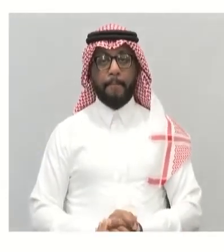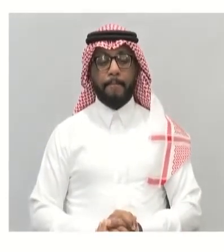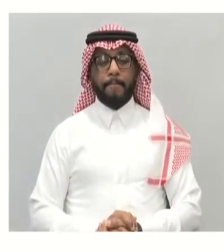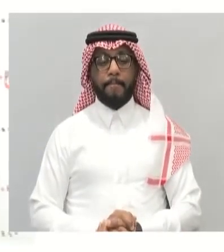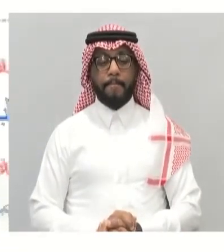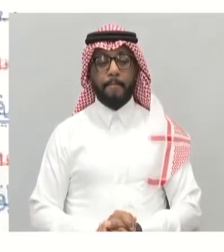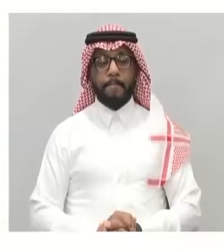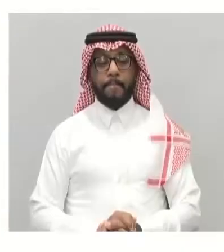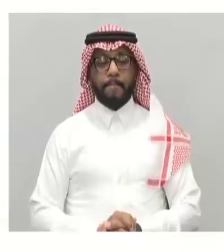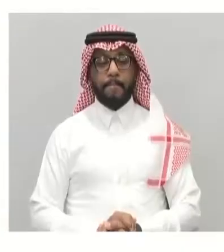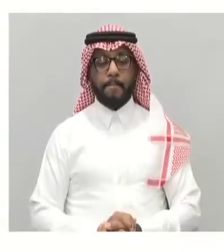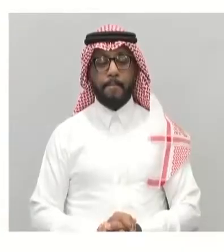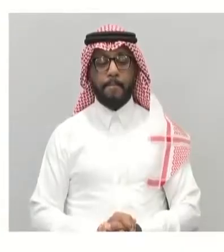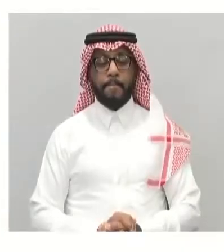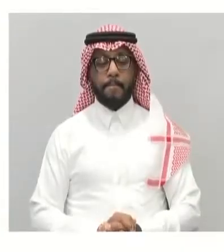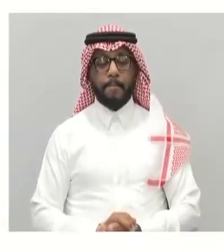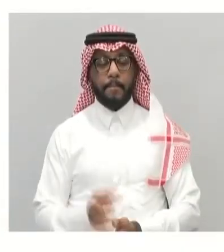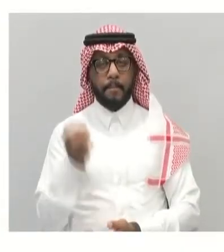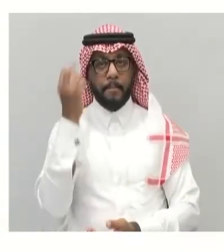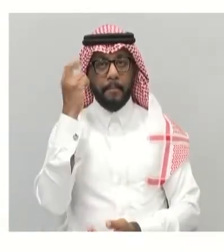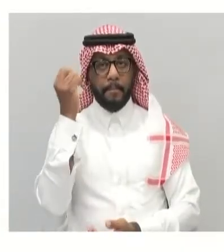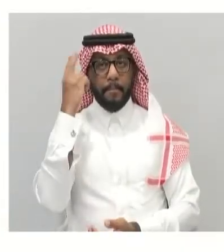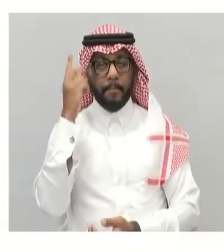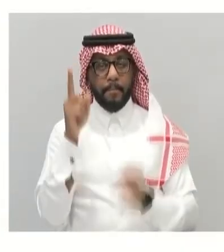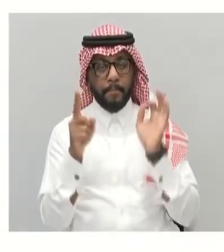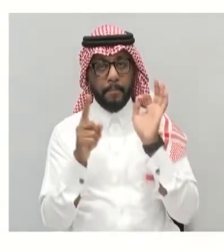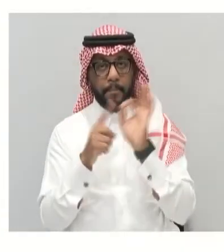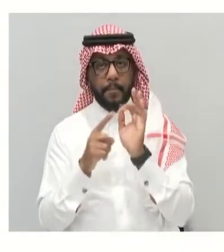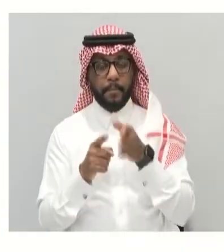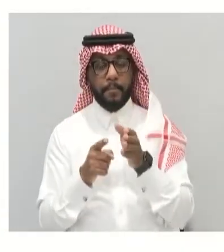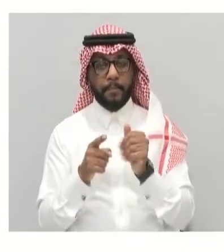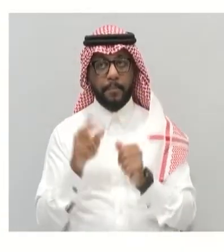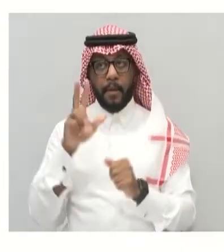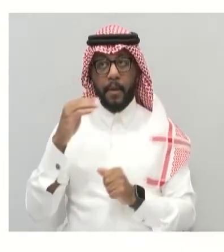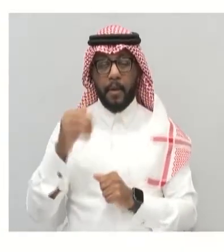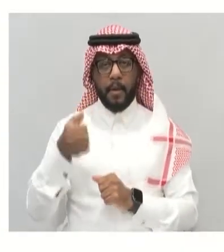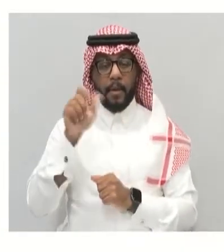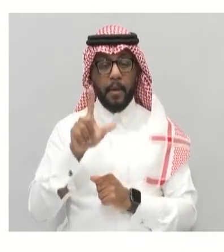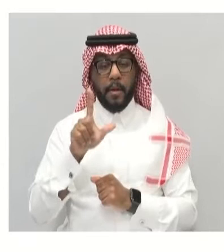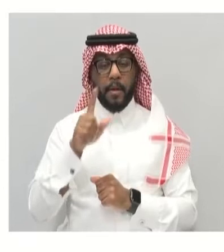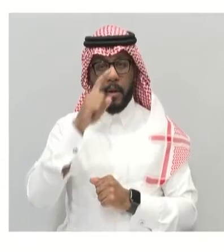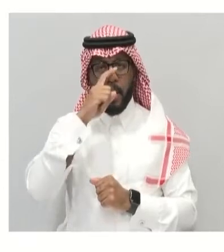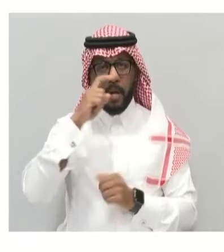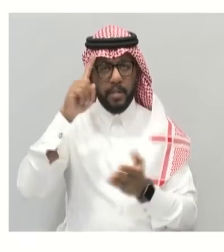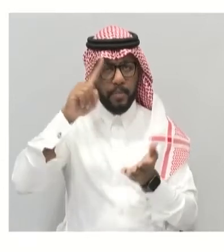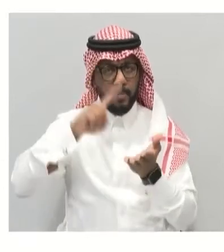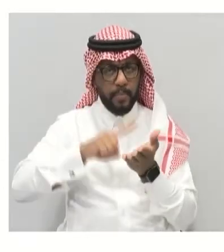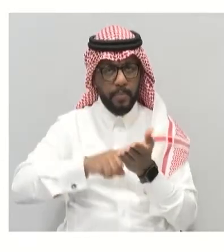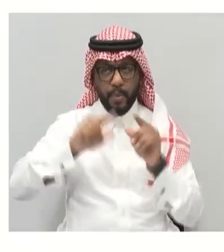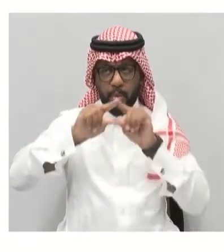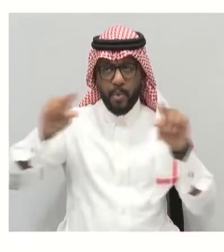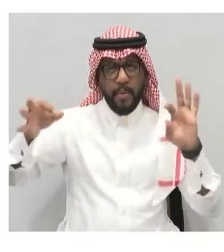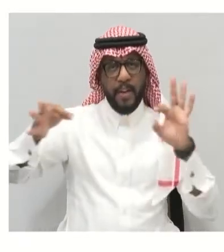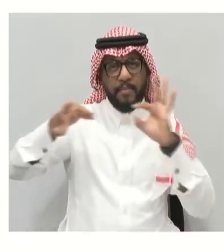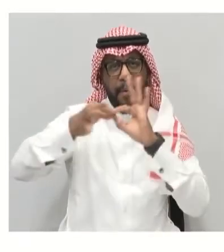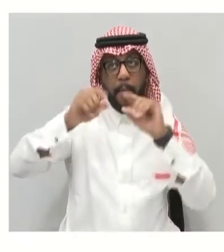الحال جمعا اعلم ان الحال اذا كانت جمله لابد من وجود رابط يربط